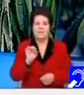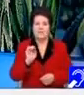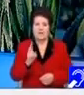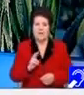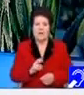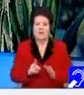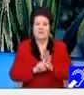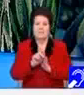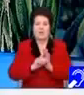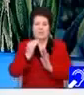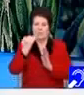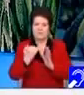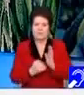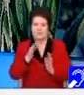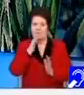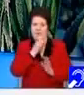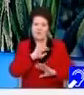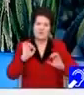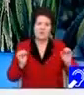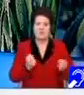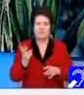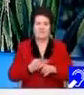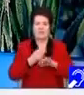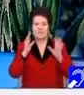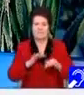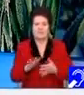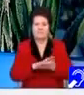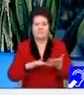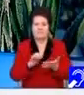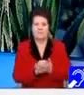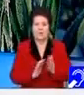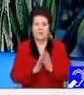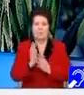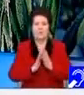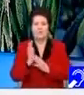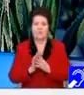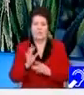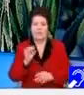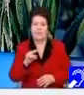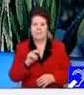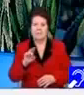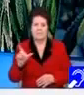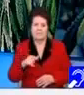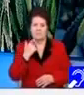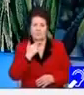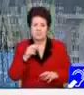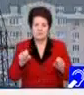temperaturi extrem de scăzute. Vremea geroasă, fără zăpadă, va afecta culturile, în special cele de rapiță, spun